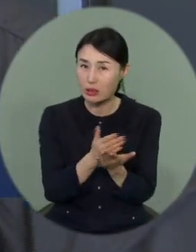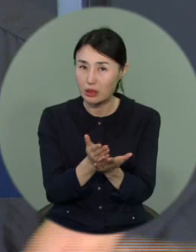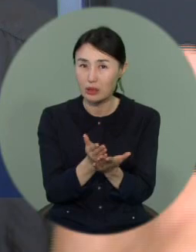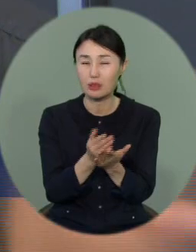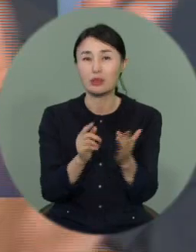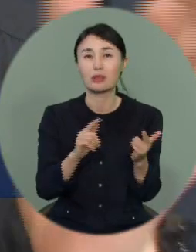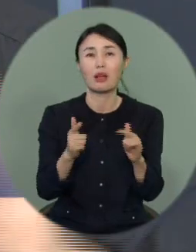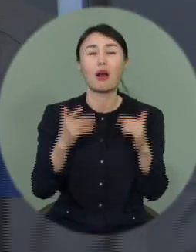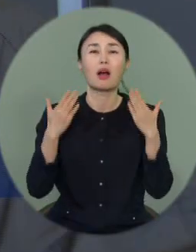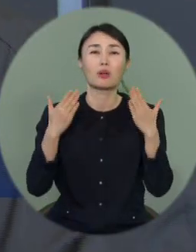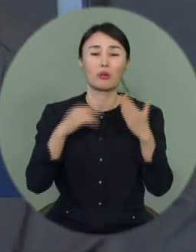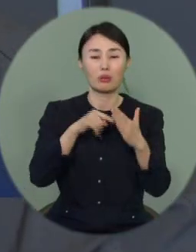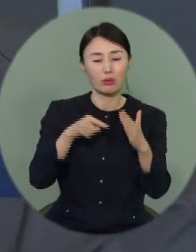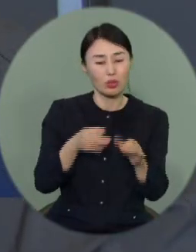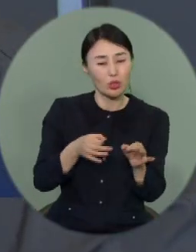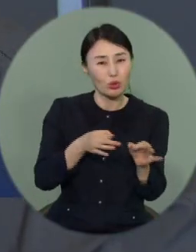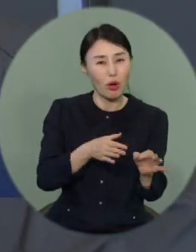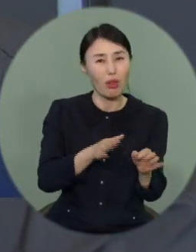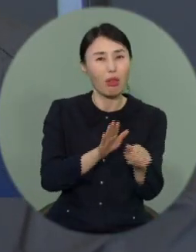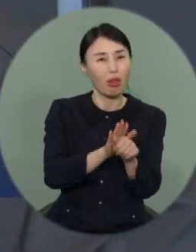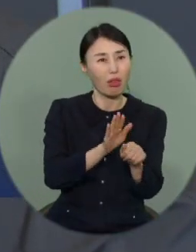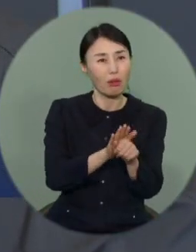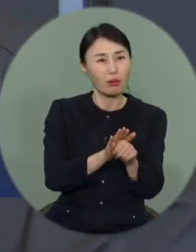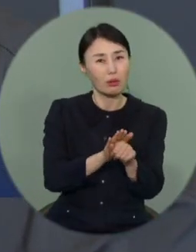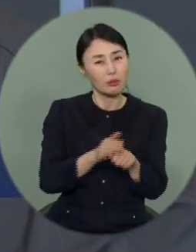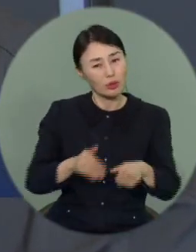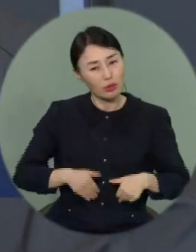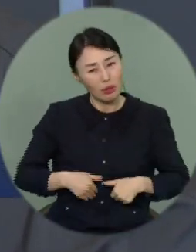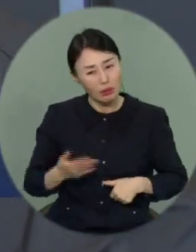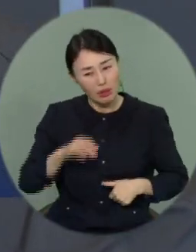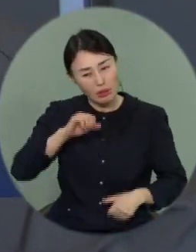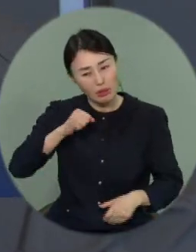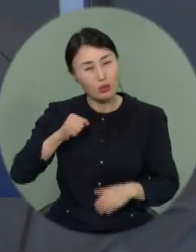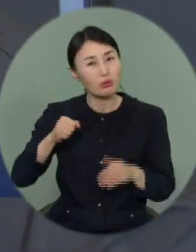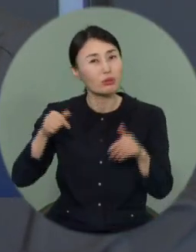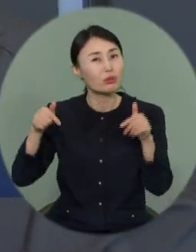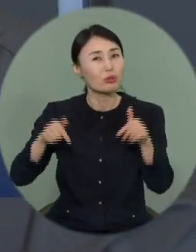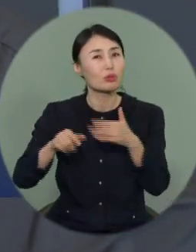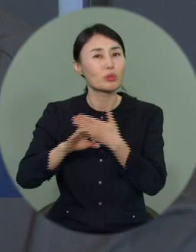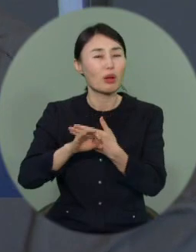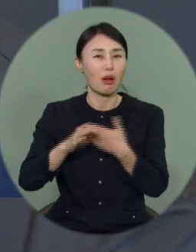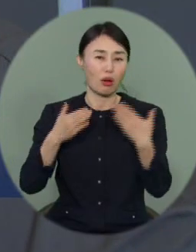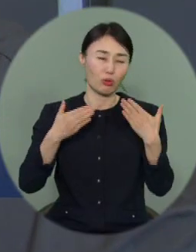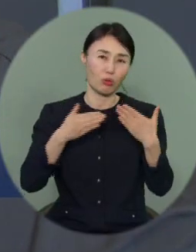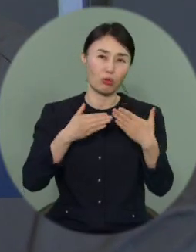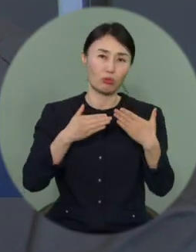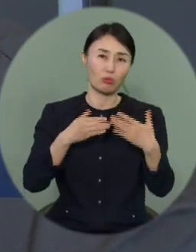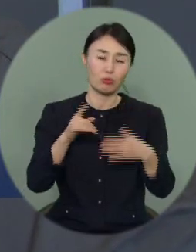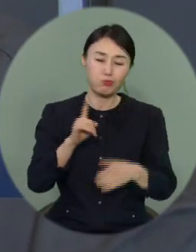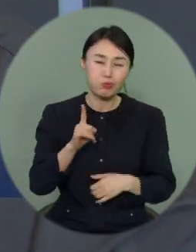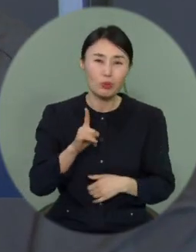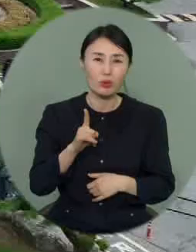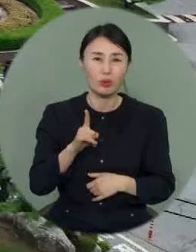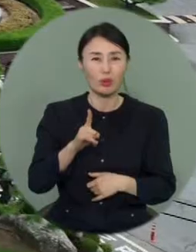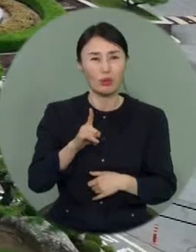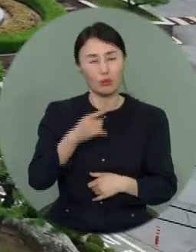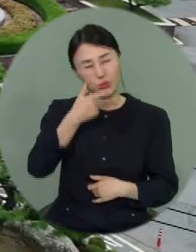것들을 학교에서 이렇게 지원을 많이 해야 될 것 같은데 예산이 줄어버리면 아무래도 학교 입장에서도 안 될 거